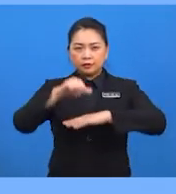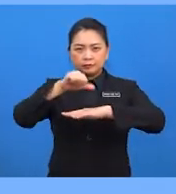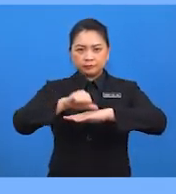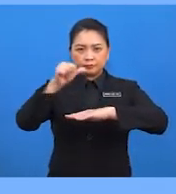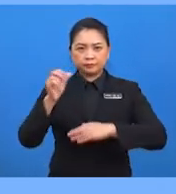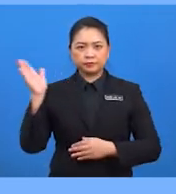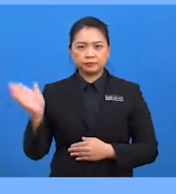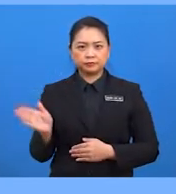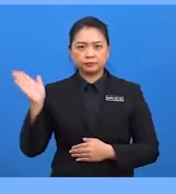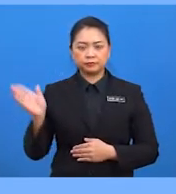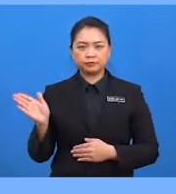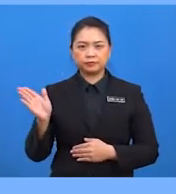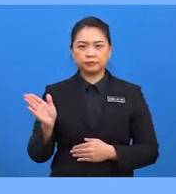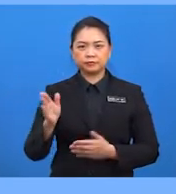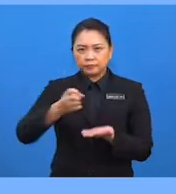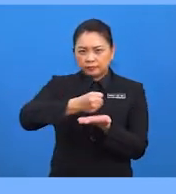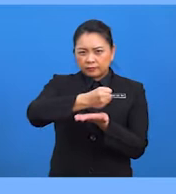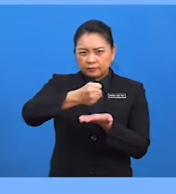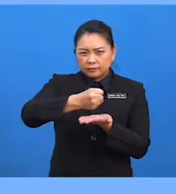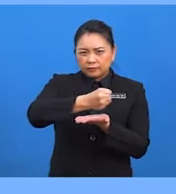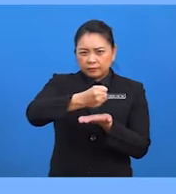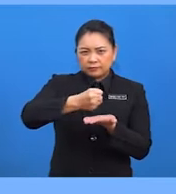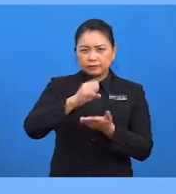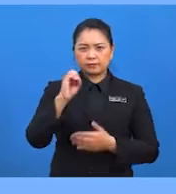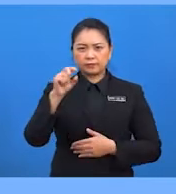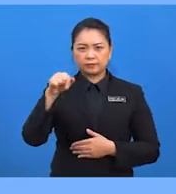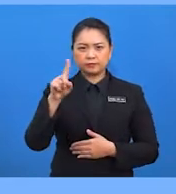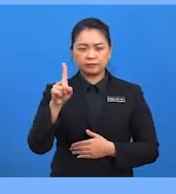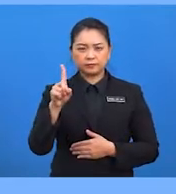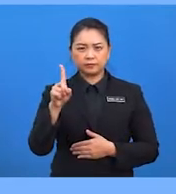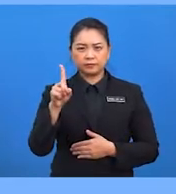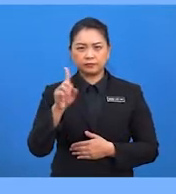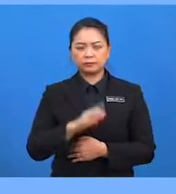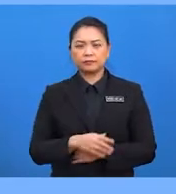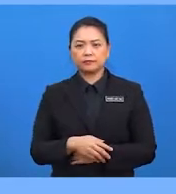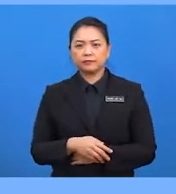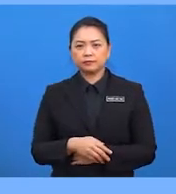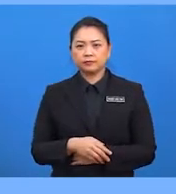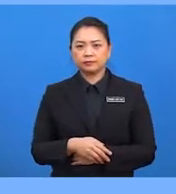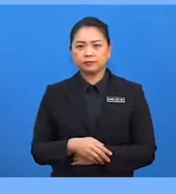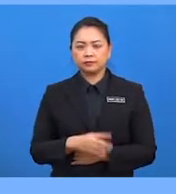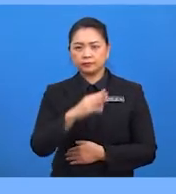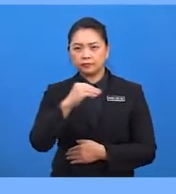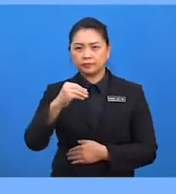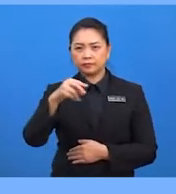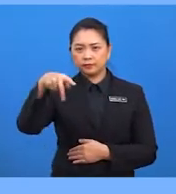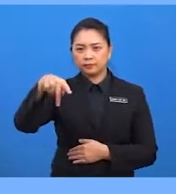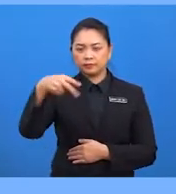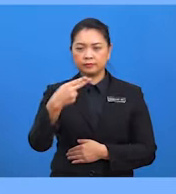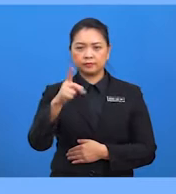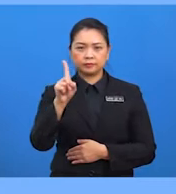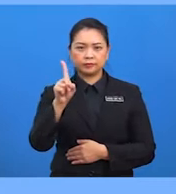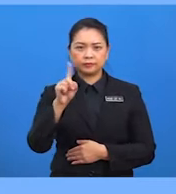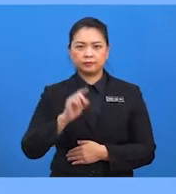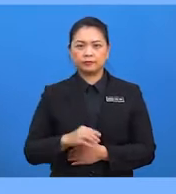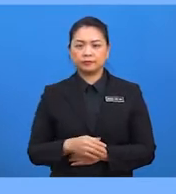Asid hidroklorik berkepekatan 0.1 mol per desimeter padu dan